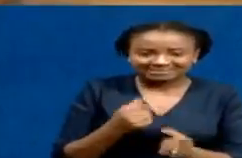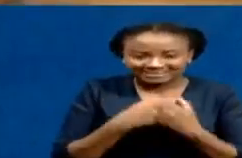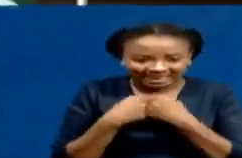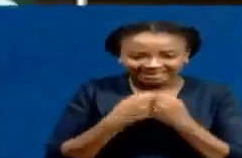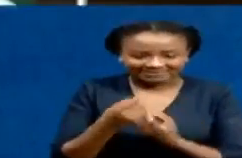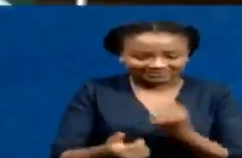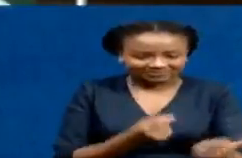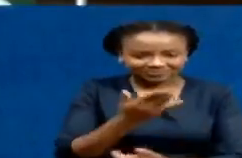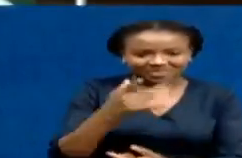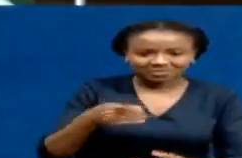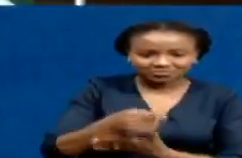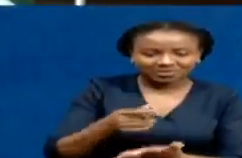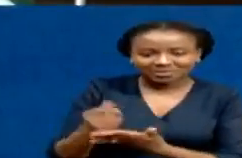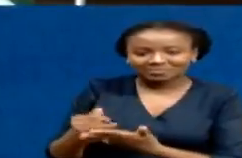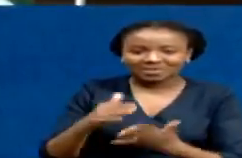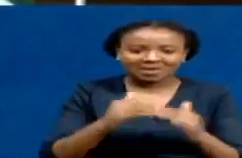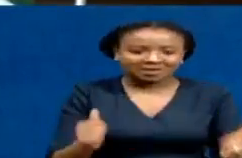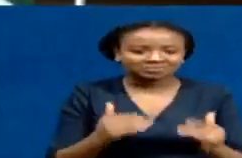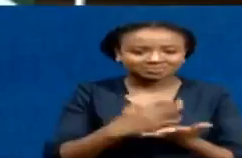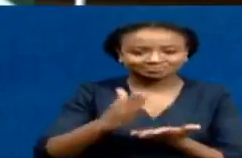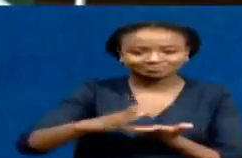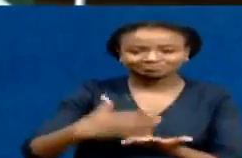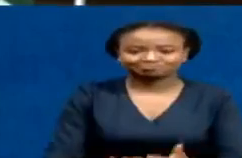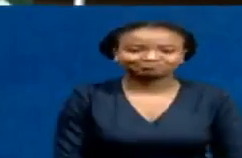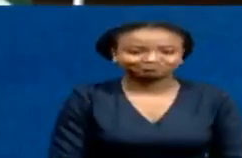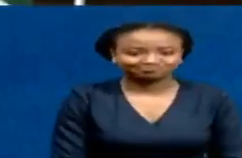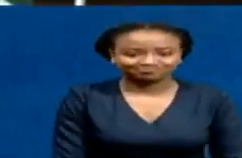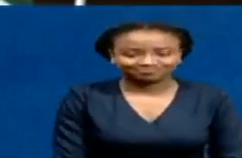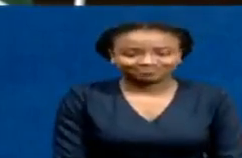ilivyopendekezwa na mwanakandarasi. Francis Mtalaki, Ringa, Yes Citizen.